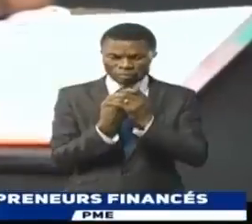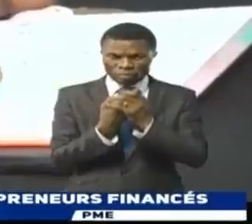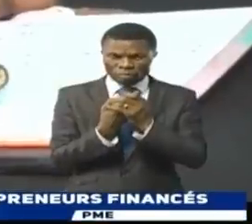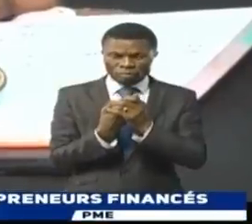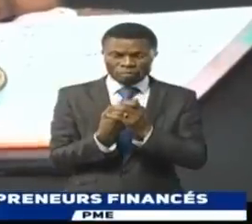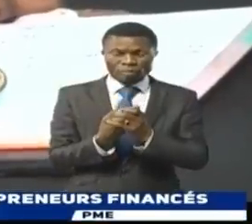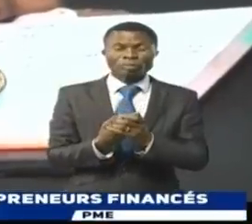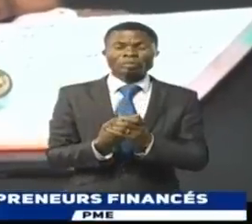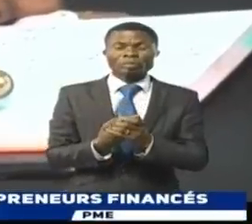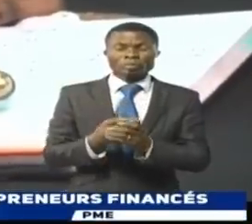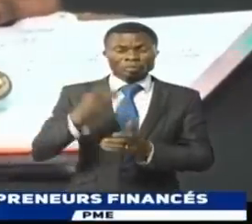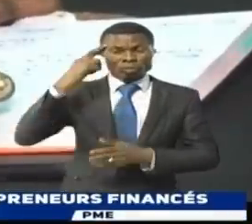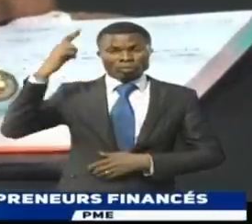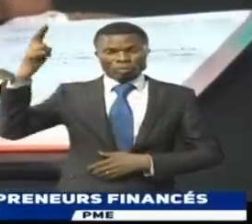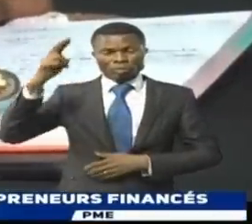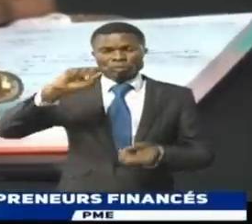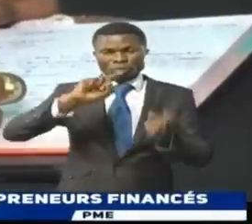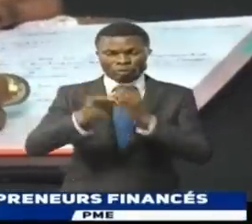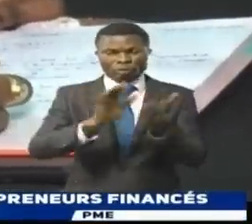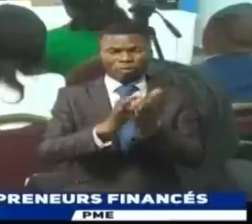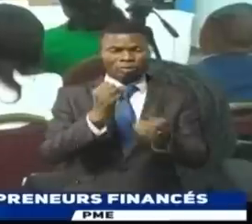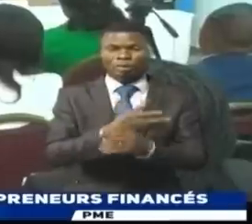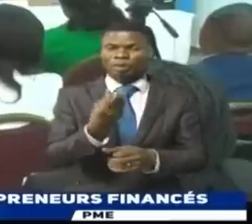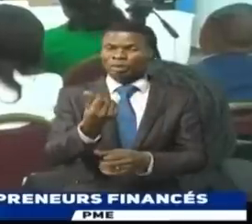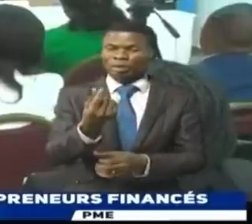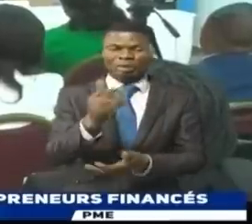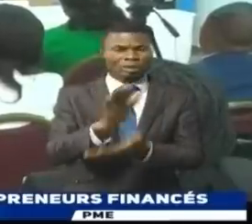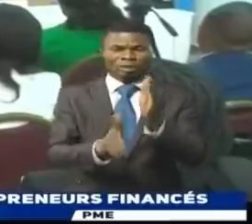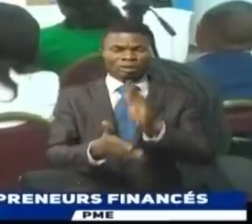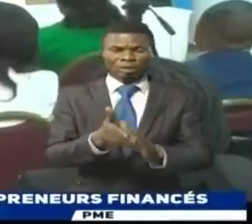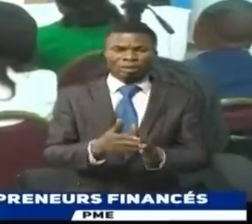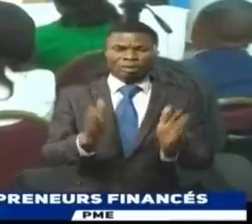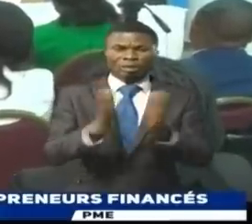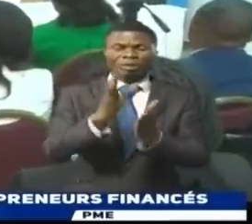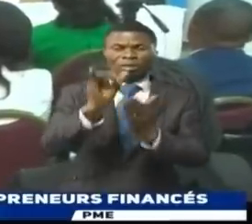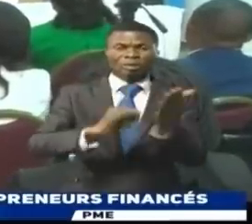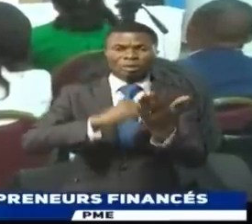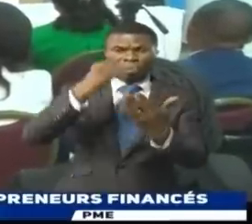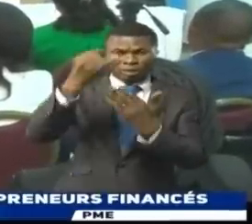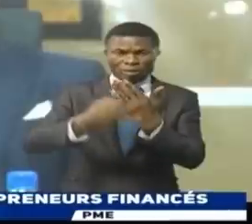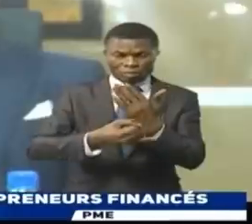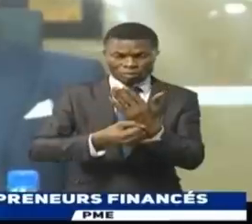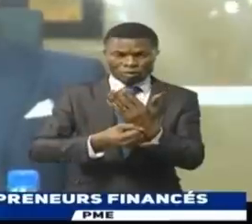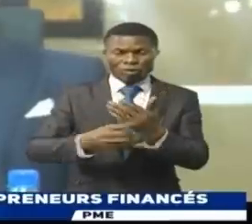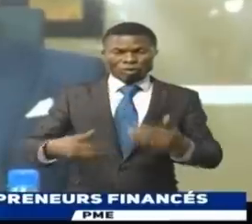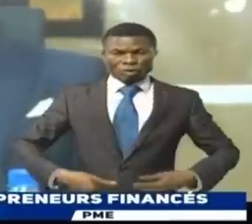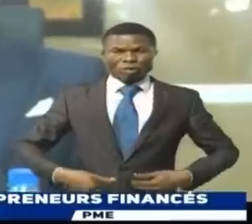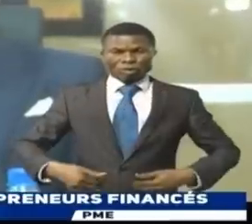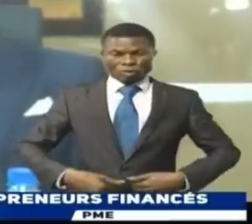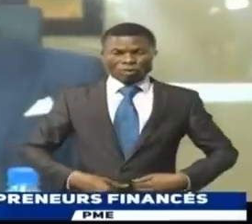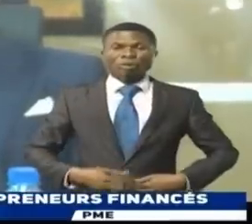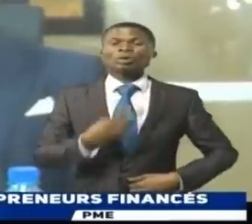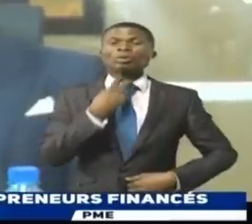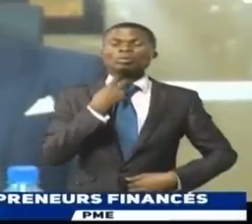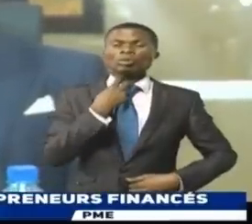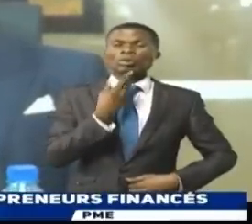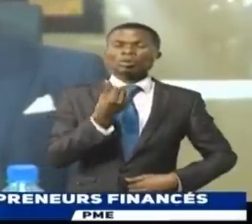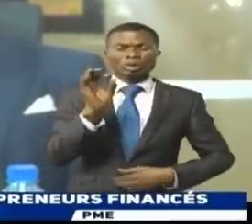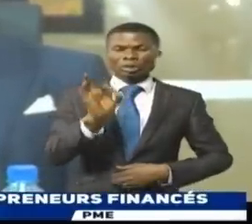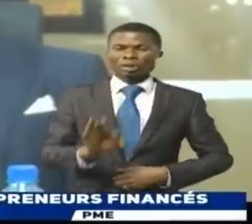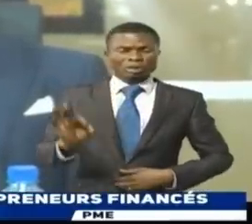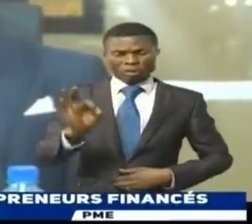de rêves longtemps étouffés, faute de financement. Près de 10 projets de jeunes entrepreneurs quinois sont retenus par le Fonds des garanties